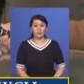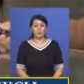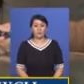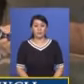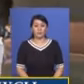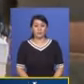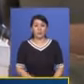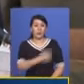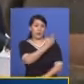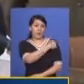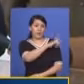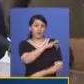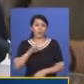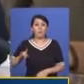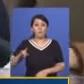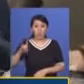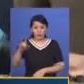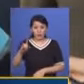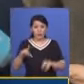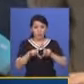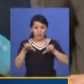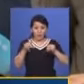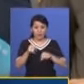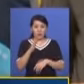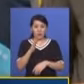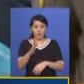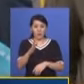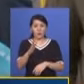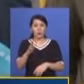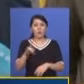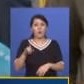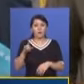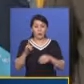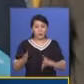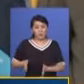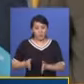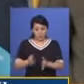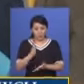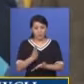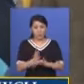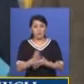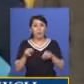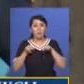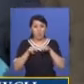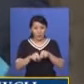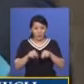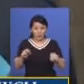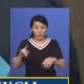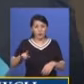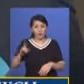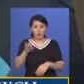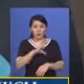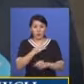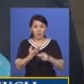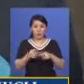здесь. Санитарлық ави орталығы ауруханада шоғырланады. Мұнда тік шақтардың ұшып қону алаңы қойылады. Бұған дейін Петропалдағы ави жайда болған.